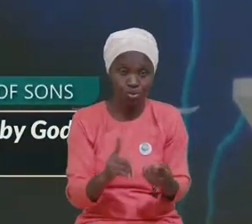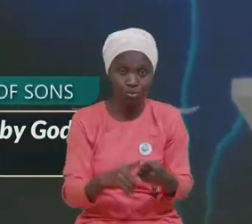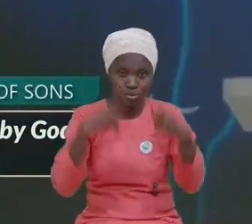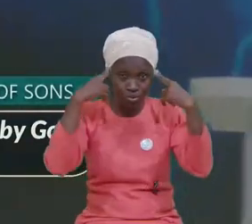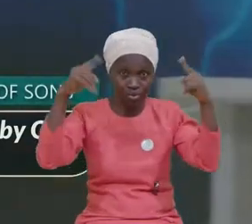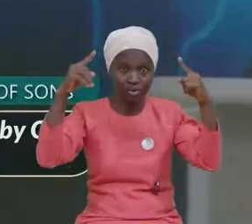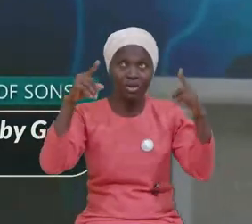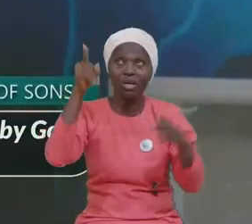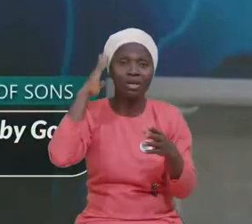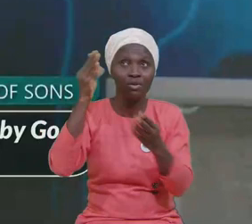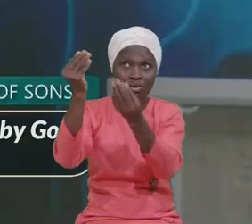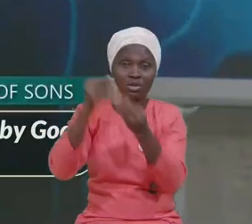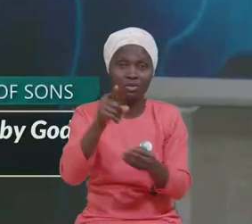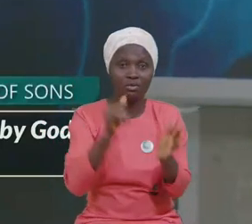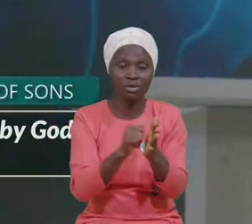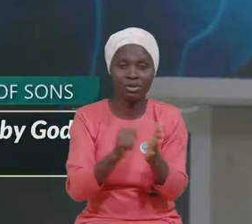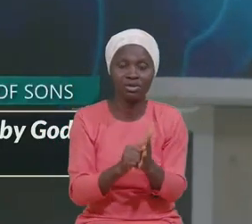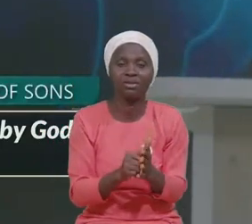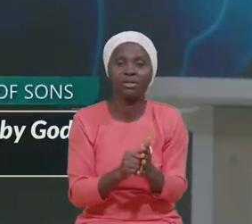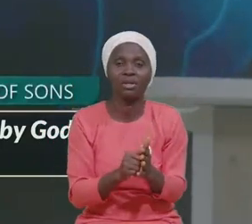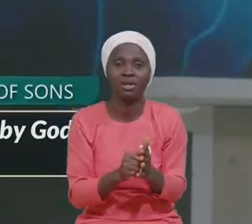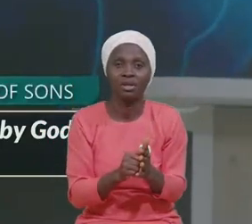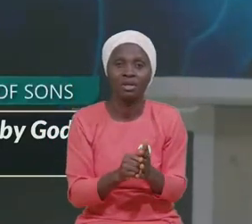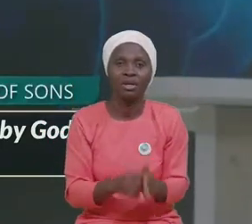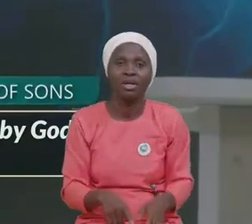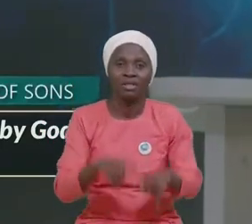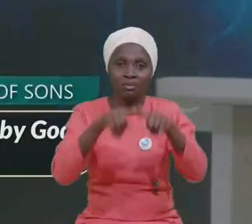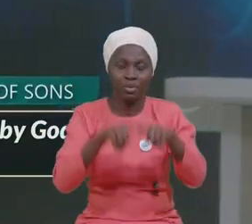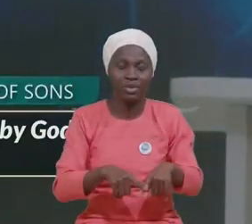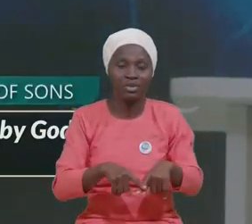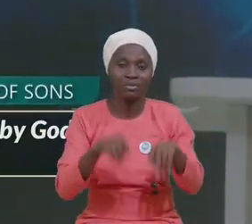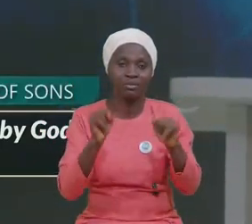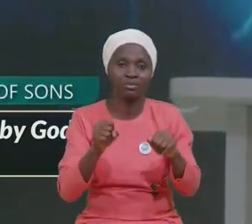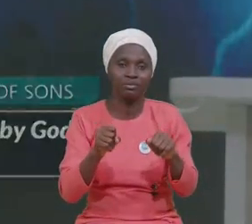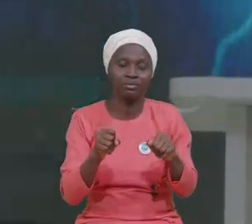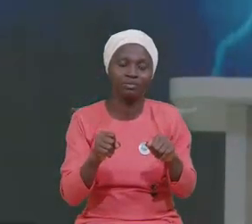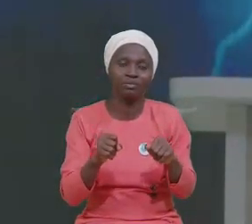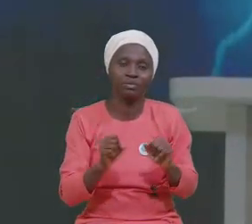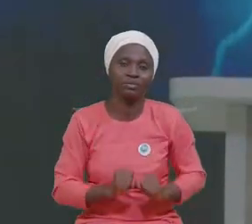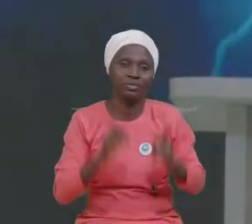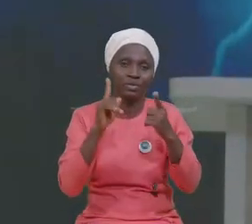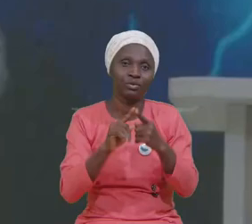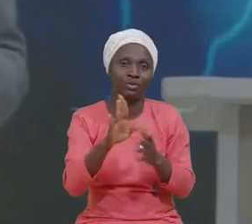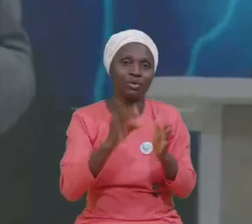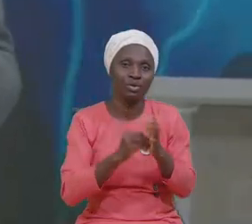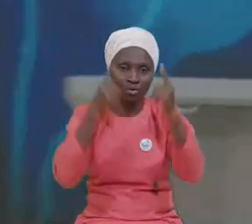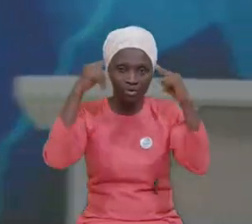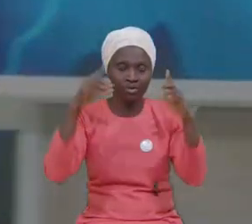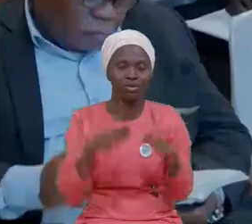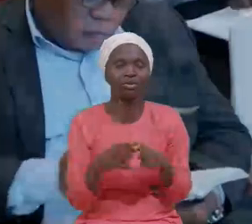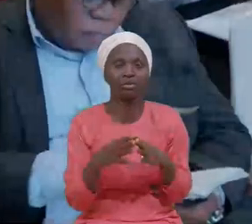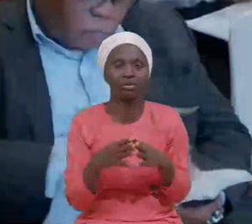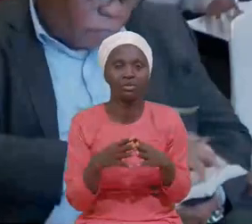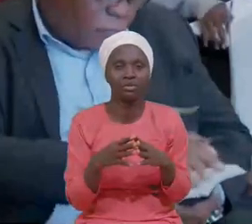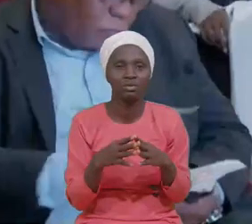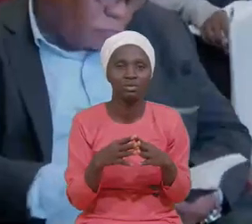va t'accorder l'engagement fiable à ton succès, à ta réussite par Dieu.